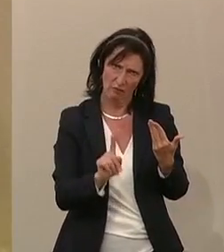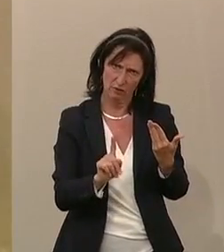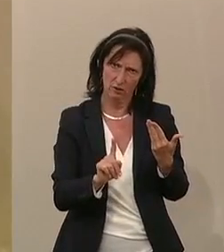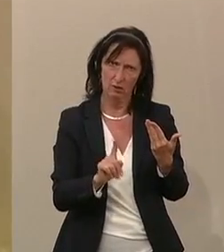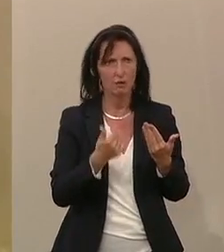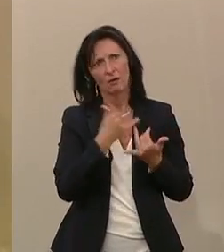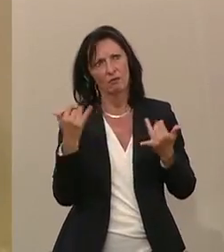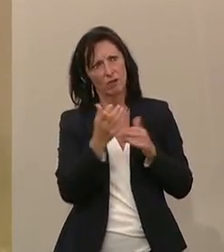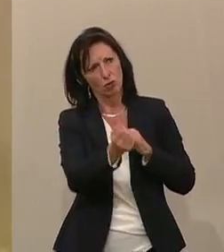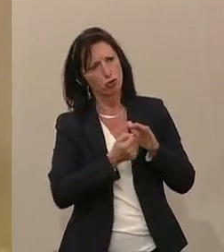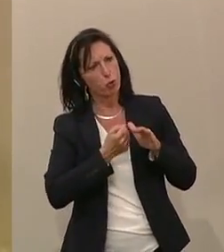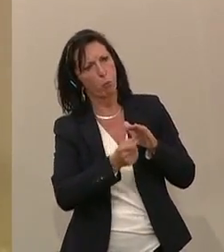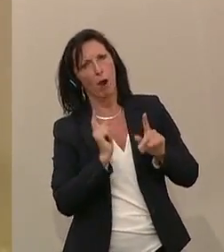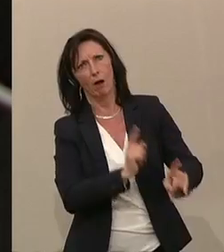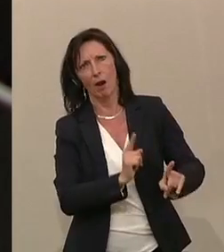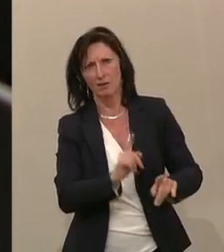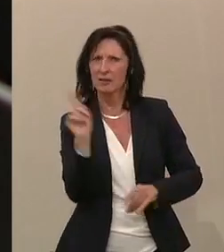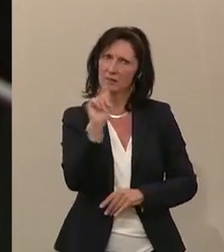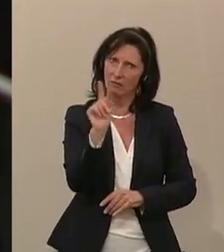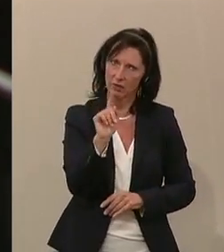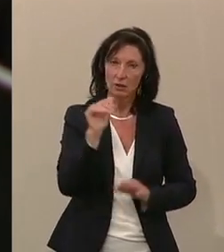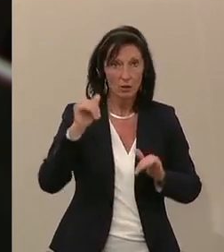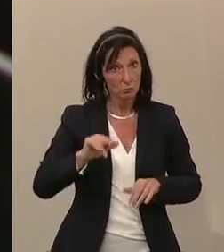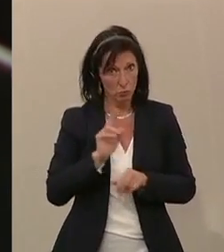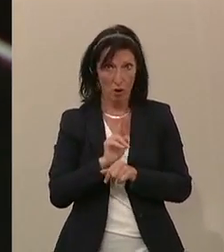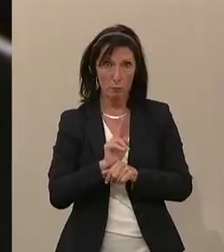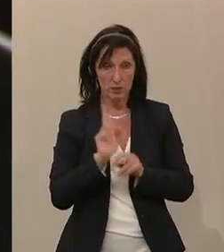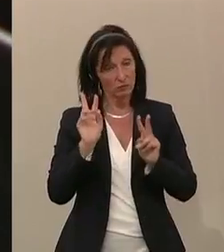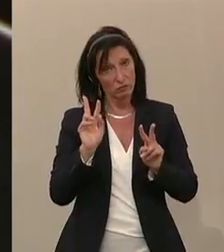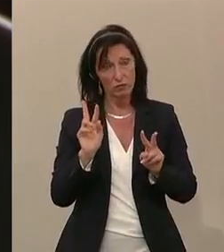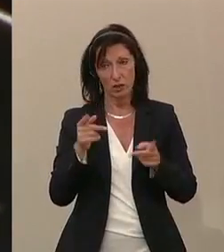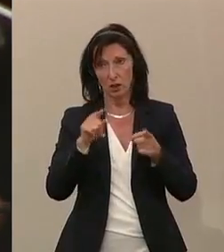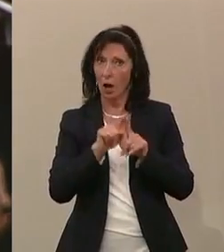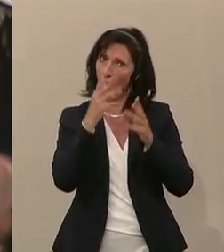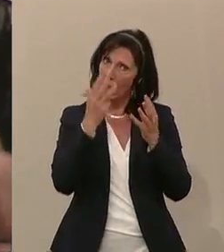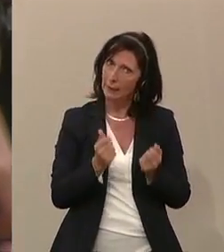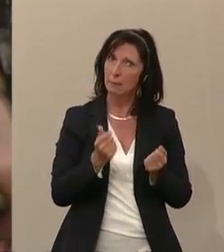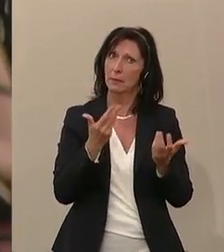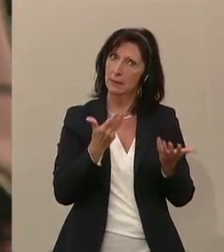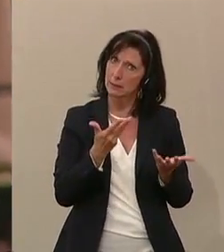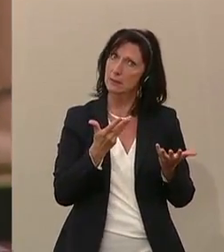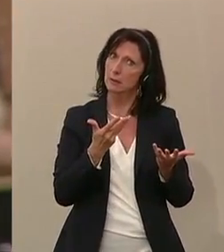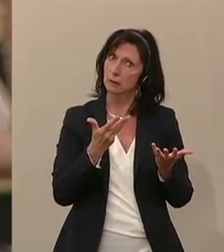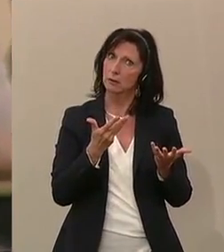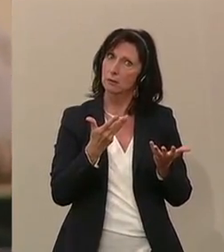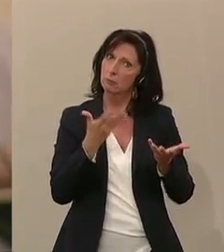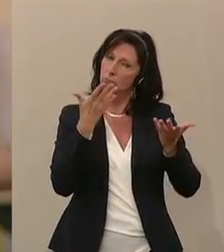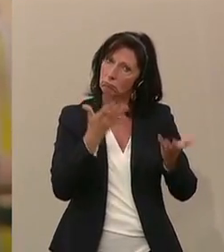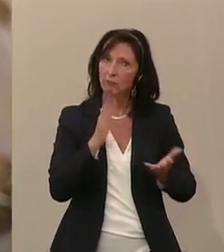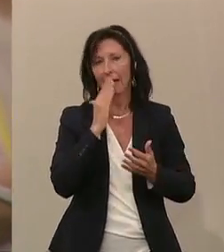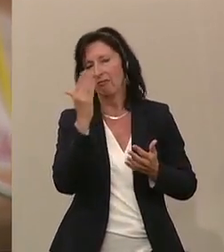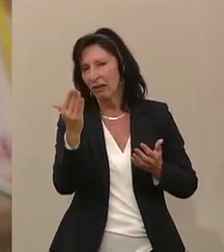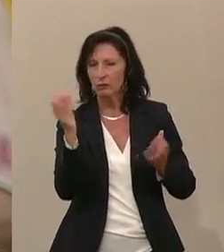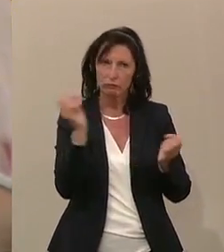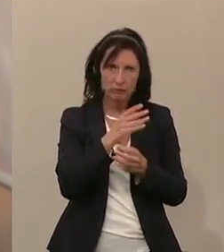sein. Da müssen wir natürlich danach achten oder darauf achten, dass man das auch entsprechend dann die Ergebnisse eines solchen Feedbacks oder einer solchen